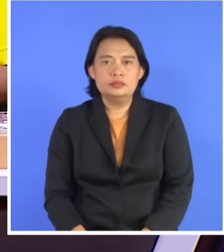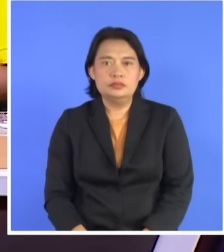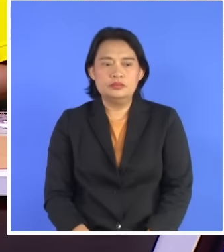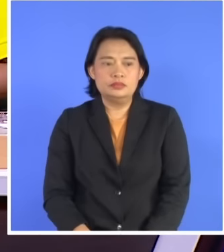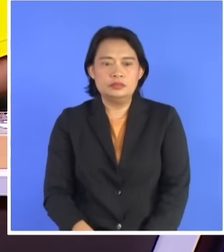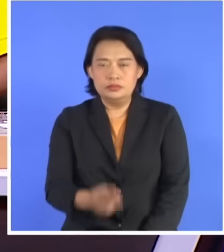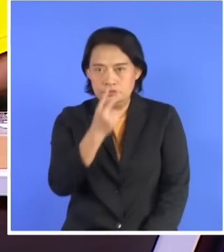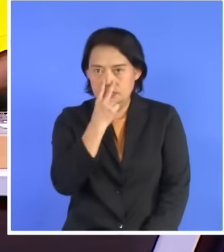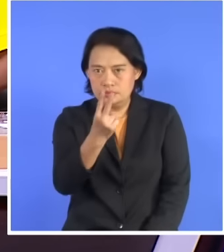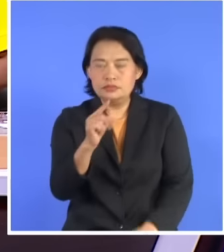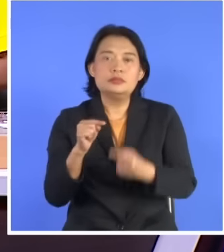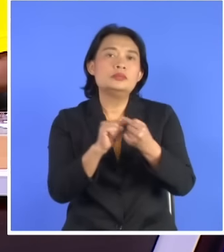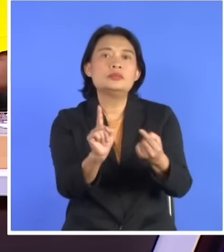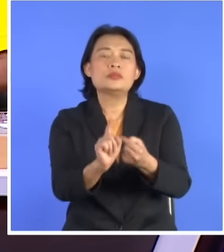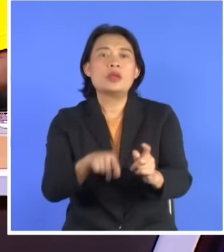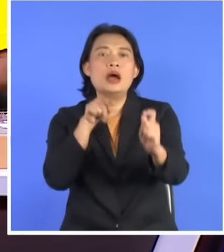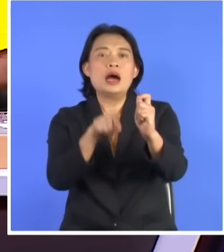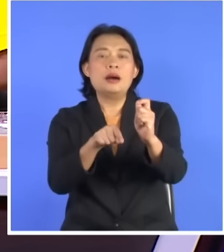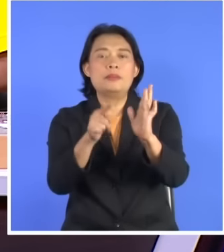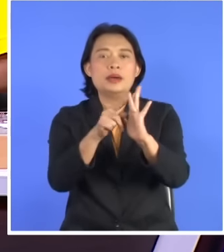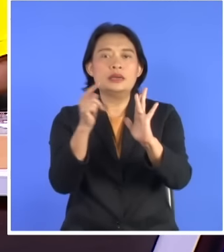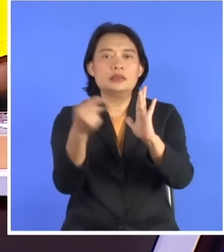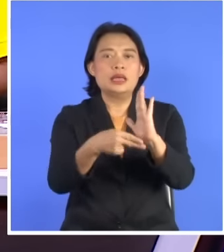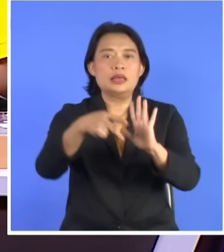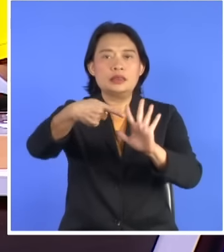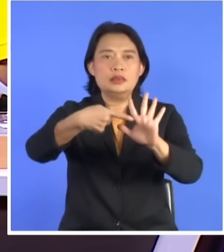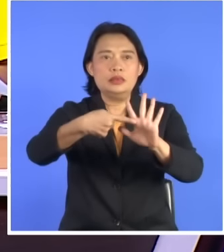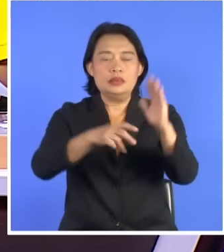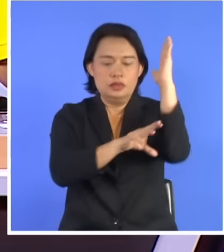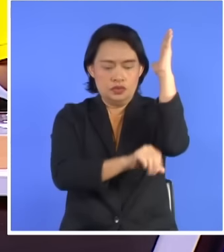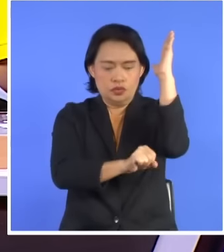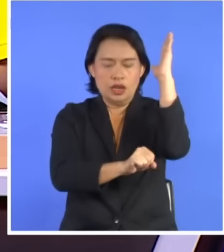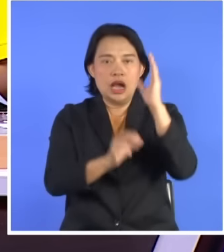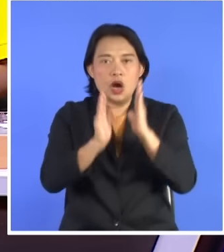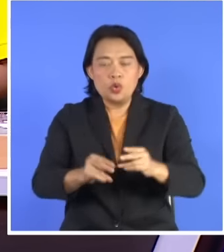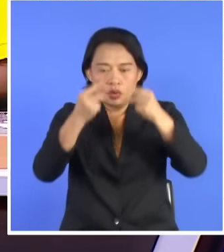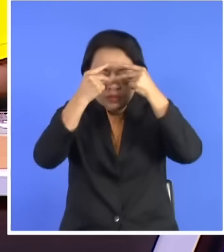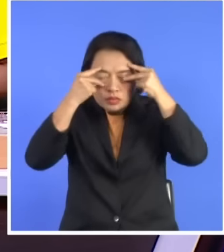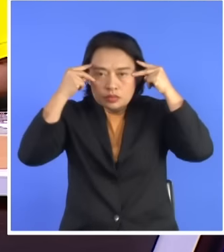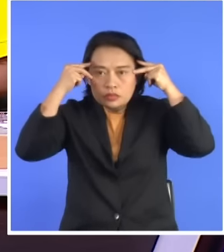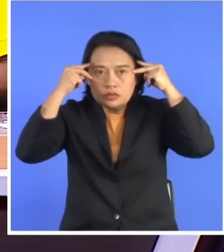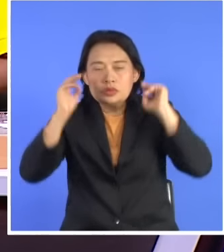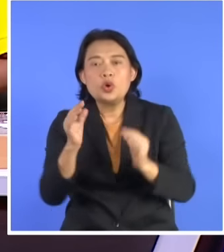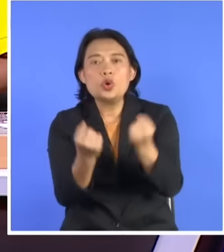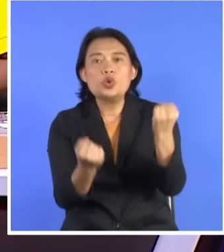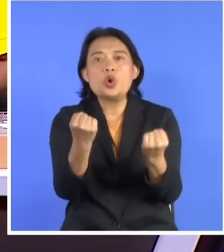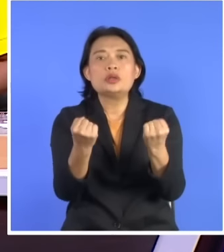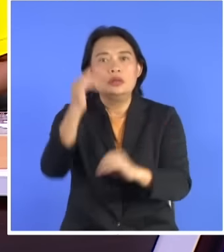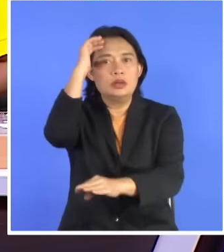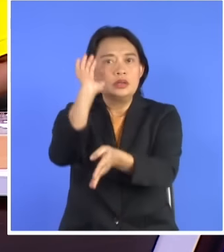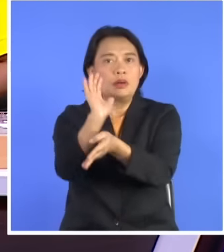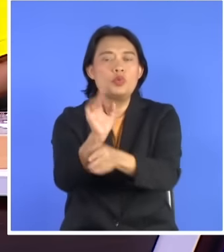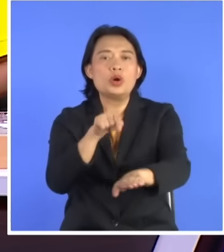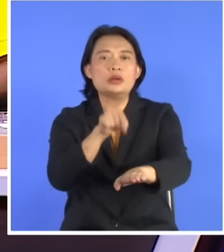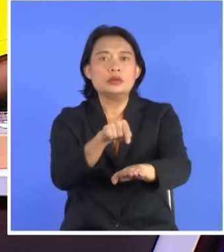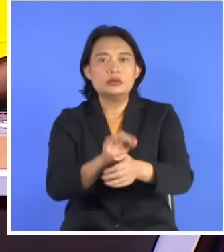ไปต่ออีกเหตุหนึอยู่ที่อำเภอเทพาจังหวัดสงขลาเขาบอกว่ามีคนร้ายไปลอบวางระเบิดรถตำรวจขณะที่ออกตระเวนนะครับเป็น